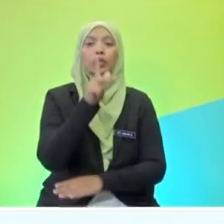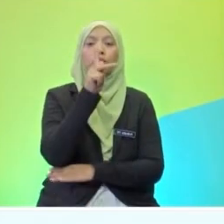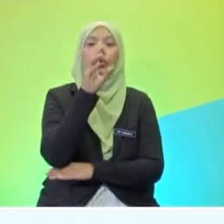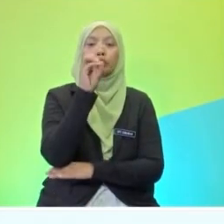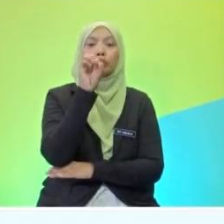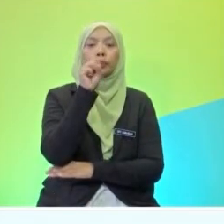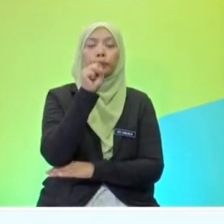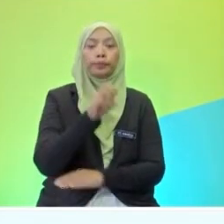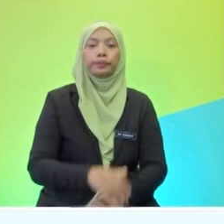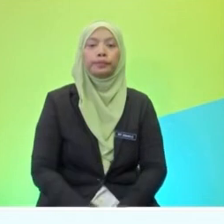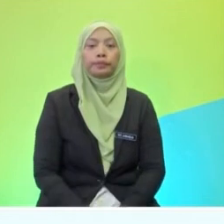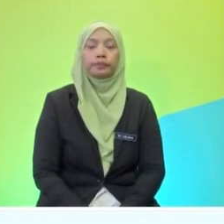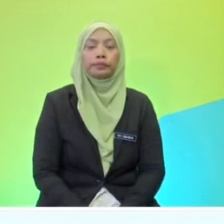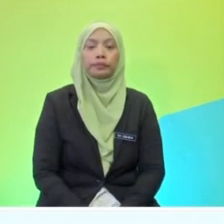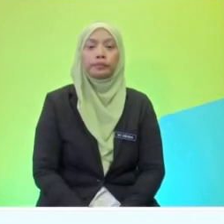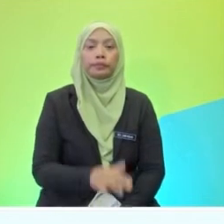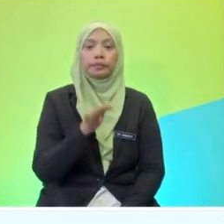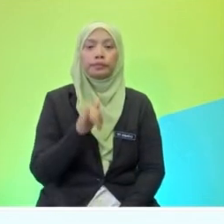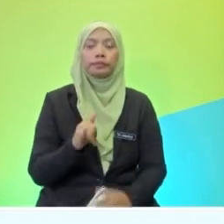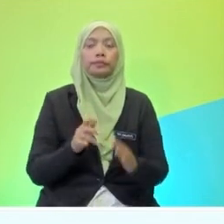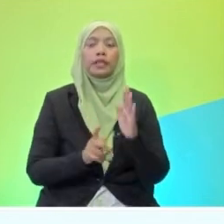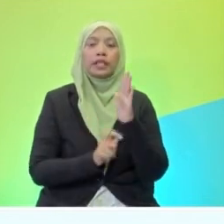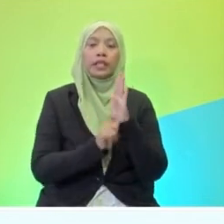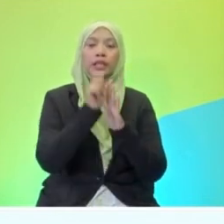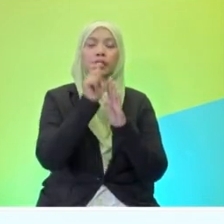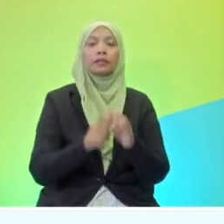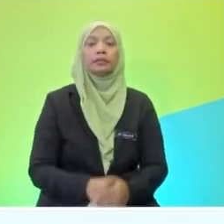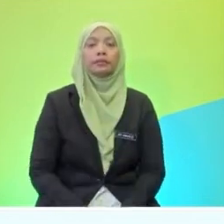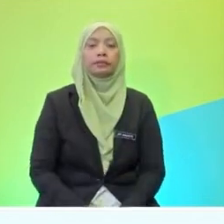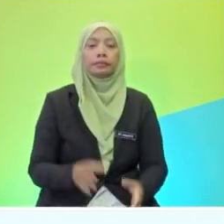sistem pepejayan tidak teratur yaitu